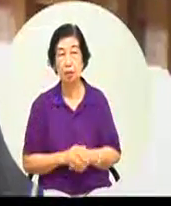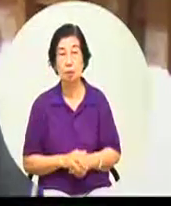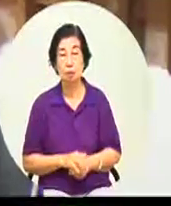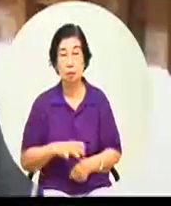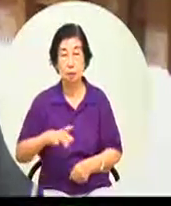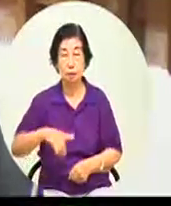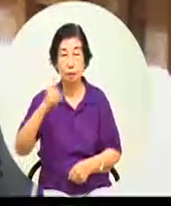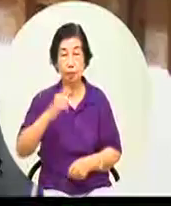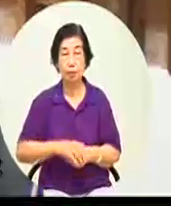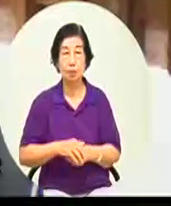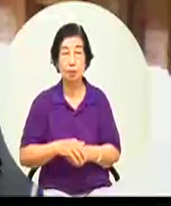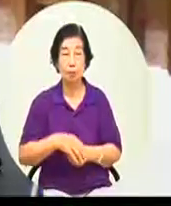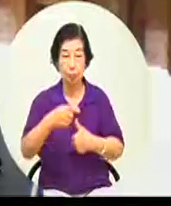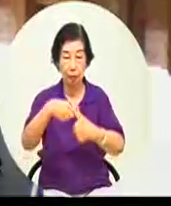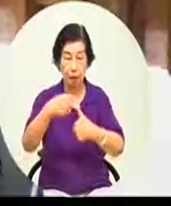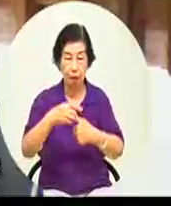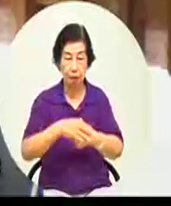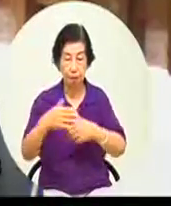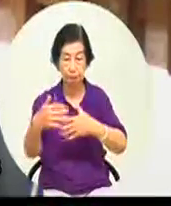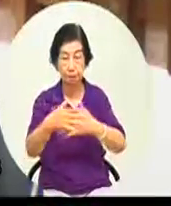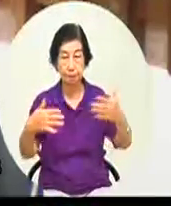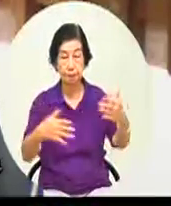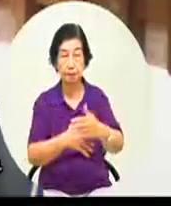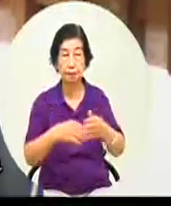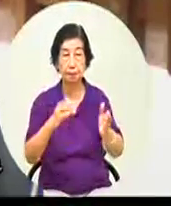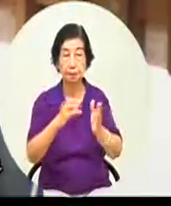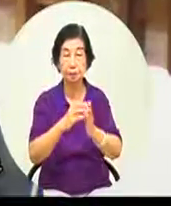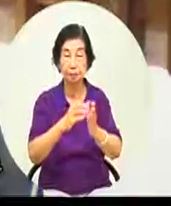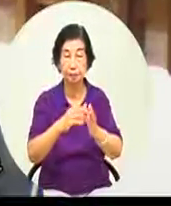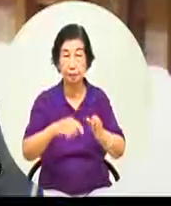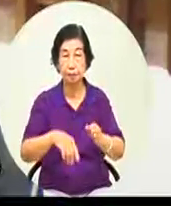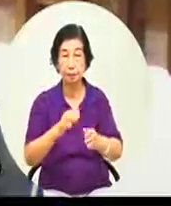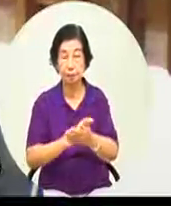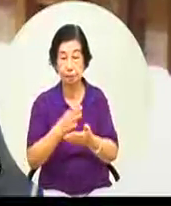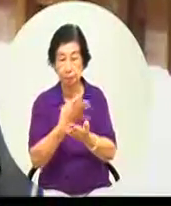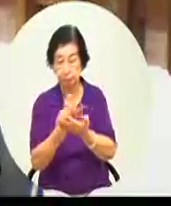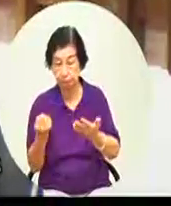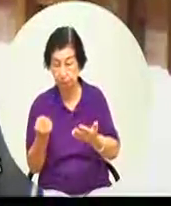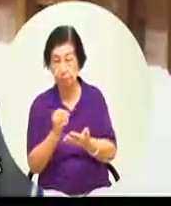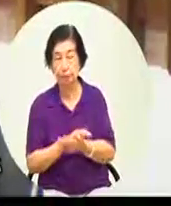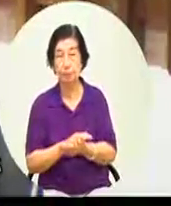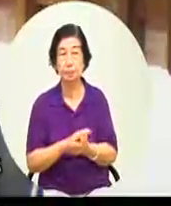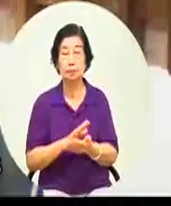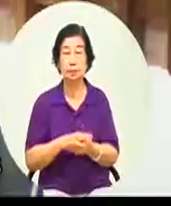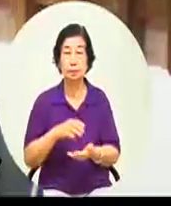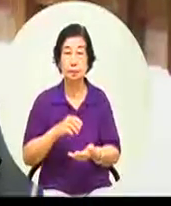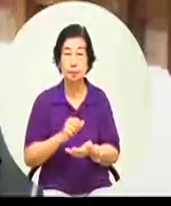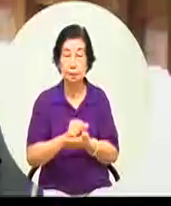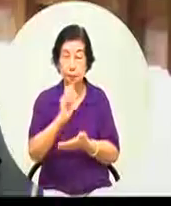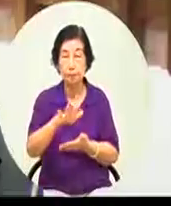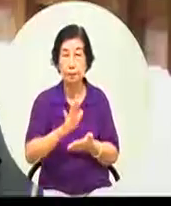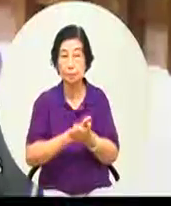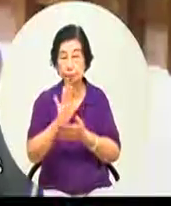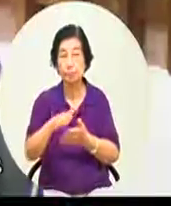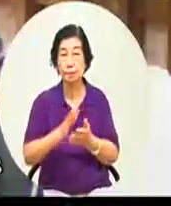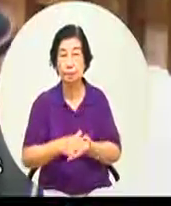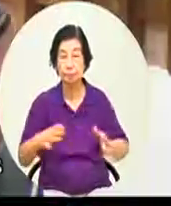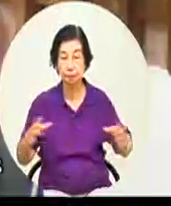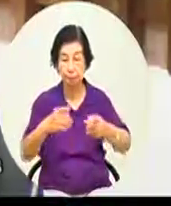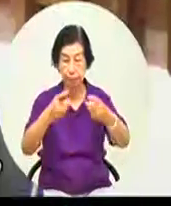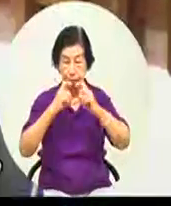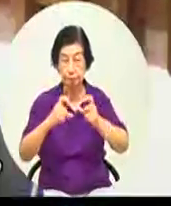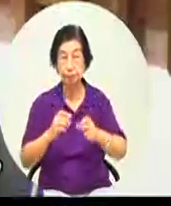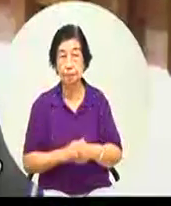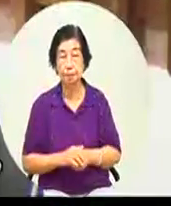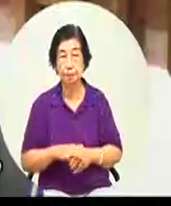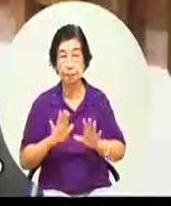教交通局我等下几点啊建议了，我先他这位回答就好了那么对于我们交通局对